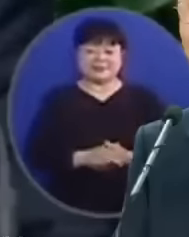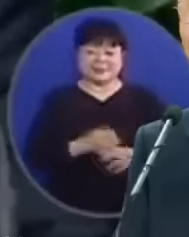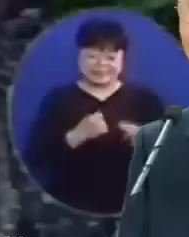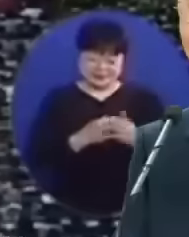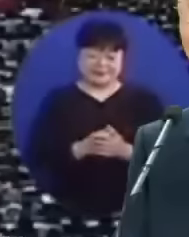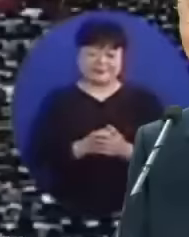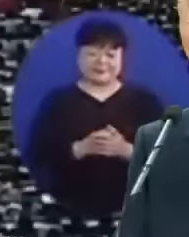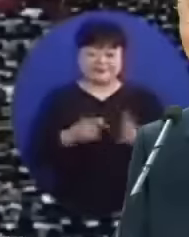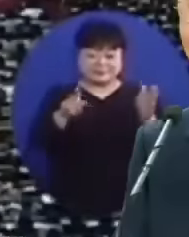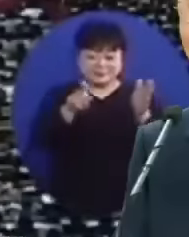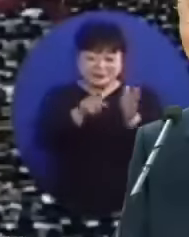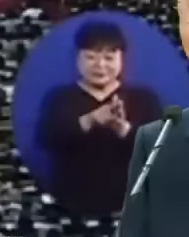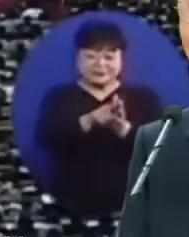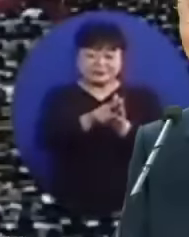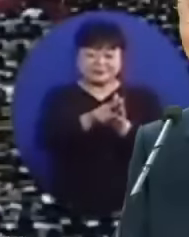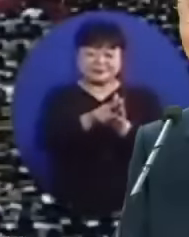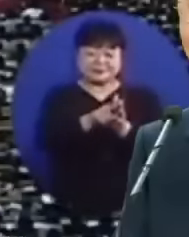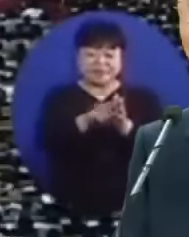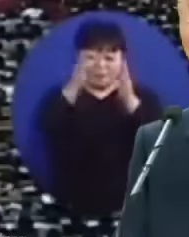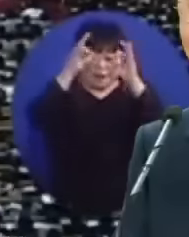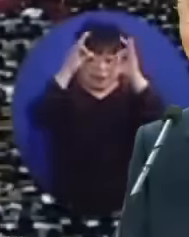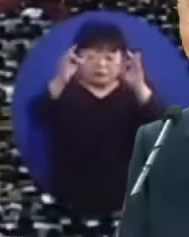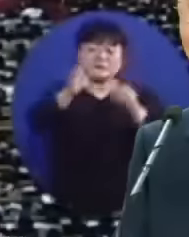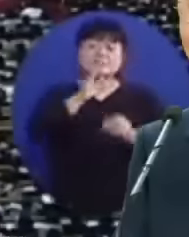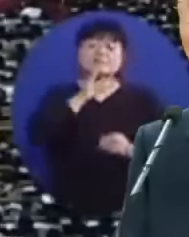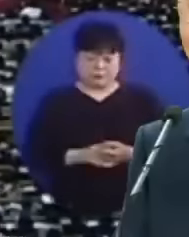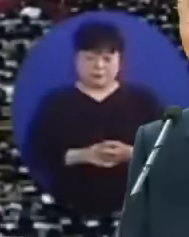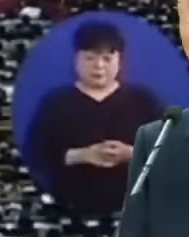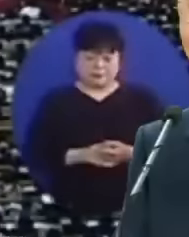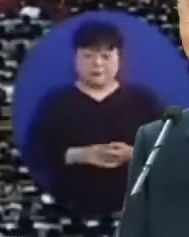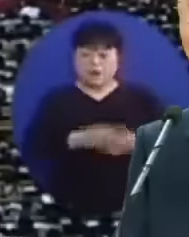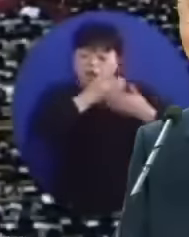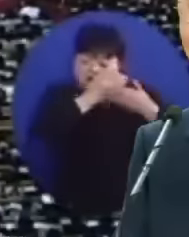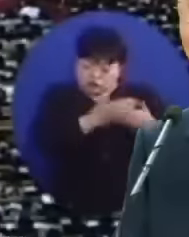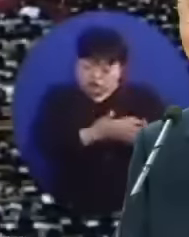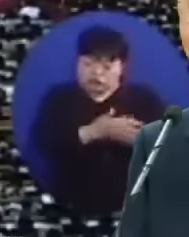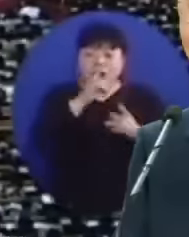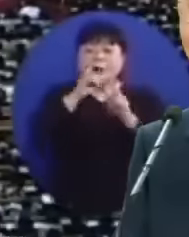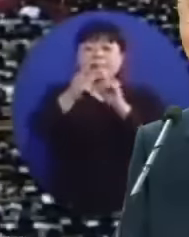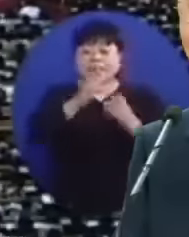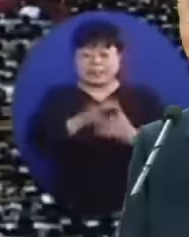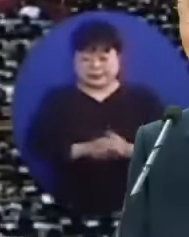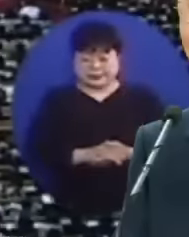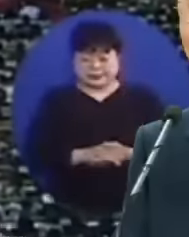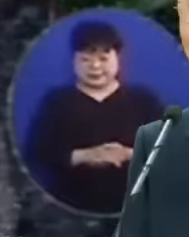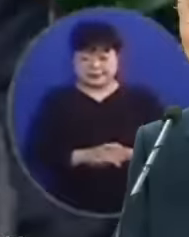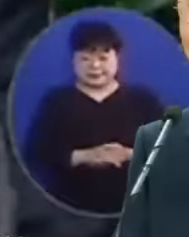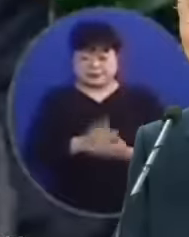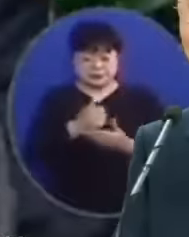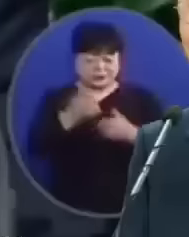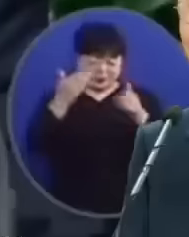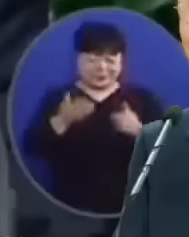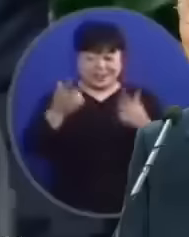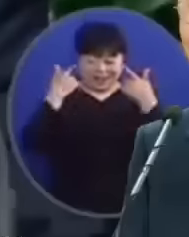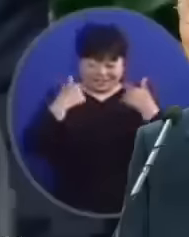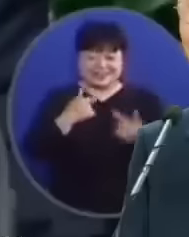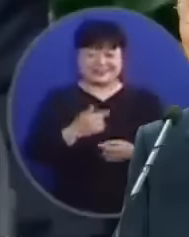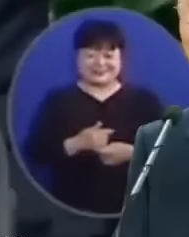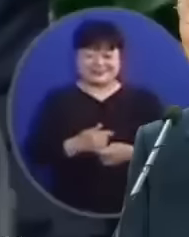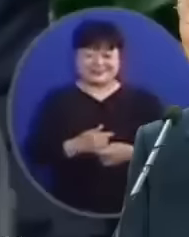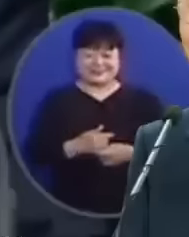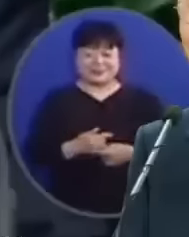그러므로 믿음은 바라는 것들의 실상이라는 것은 중요한 말씀인 것입니다. 주님께서 언제나 여러분